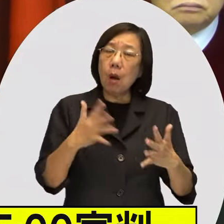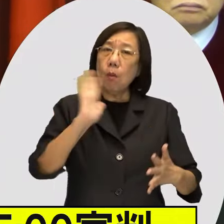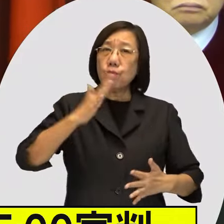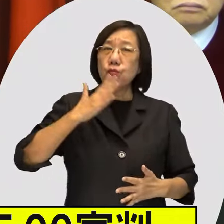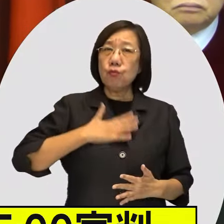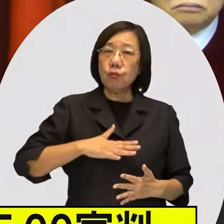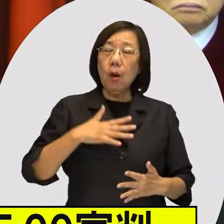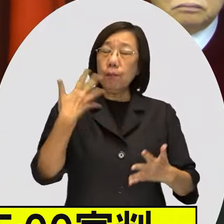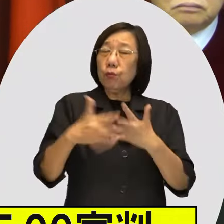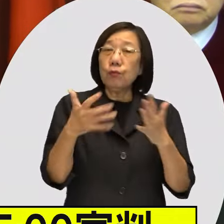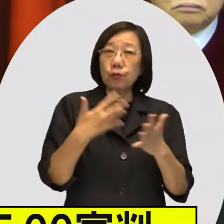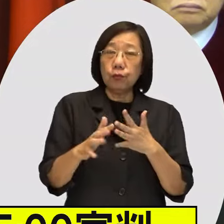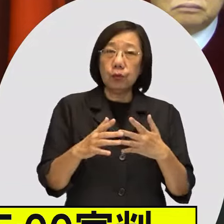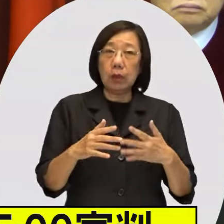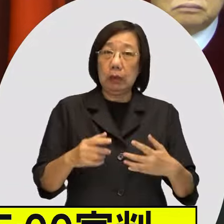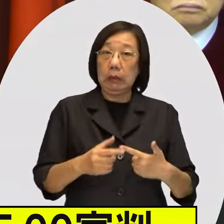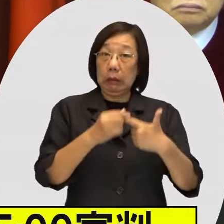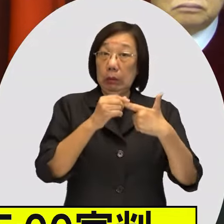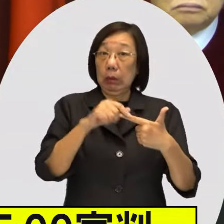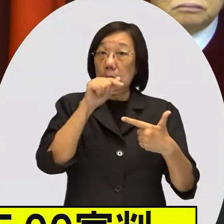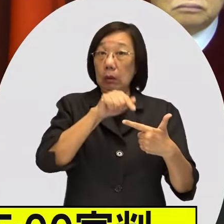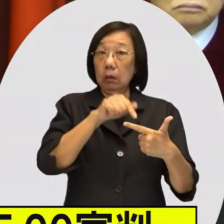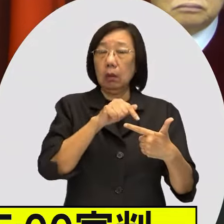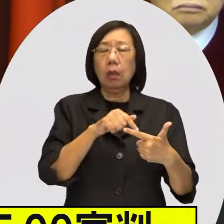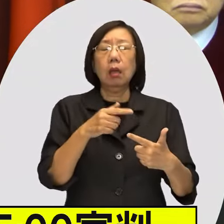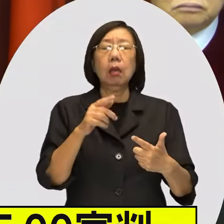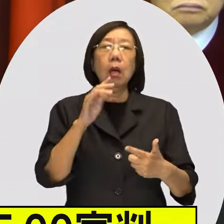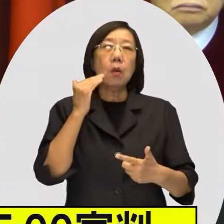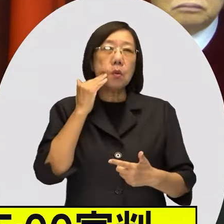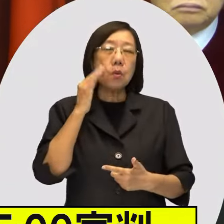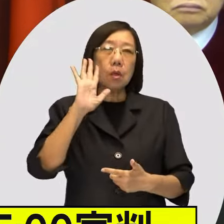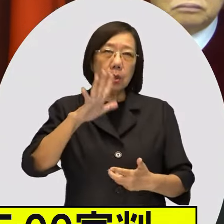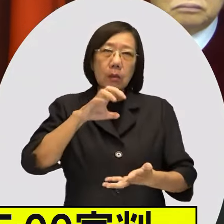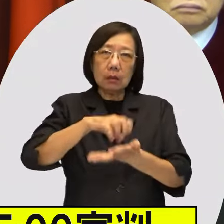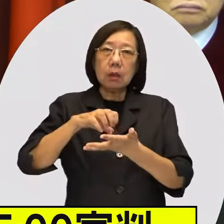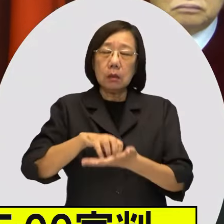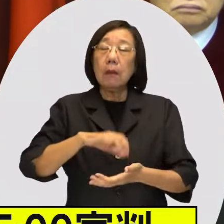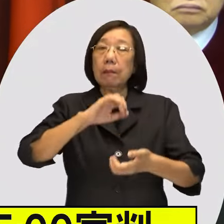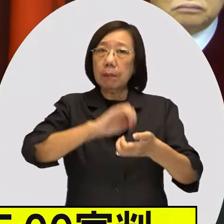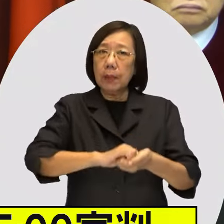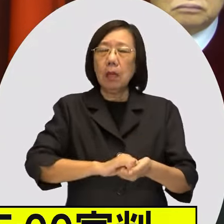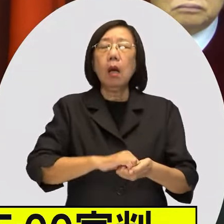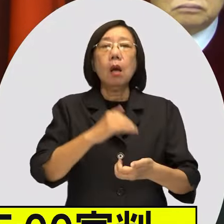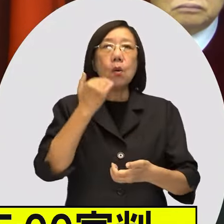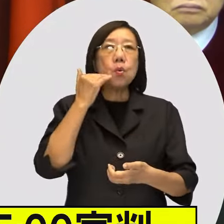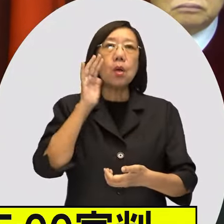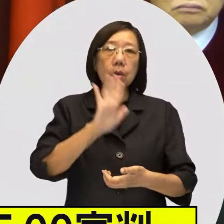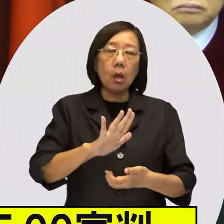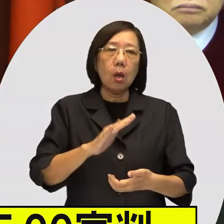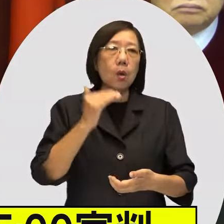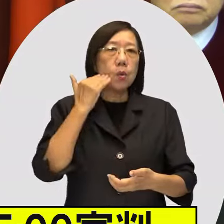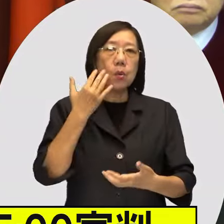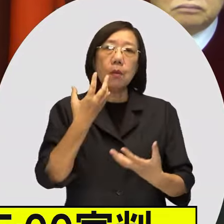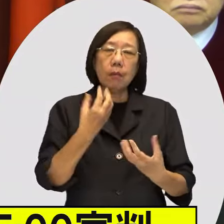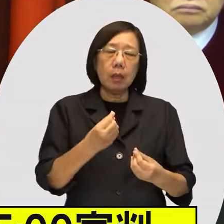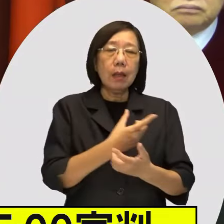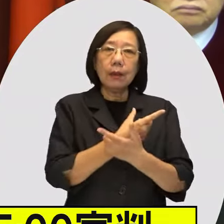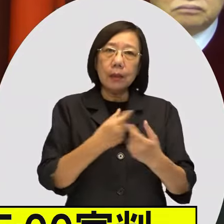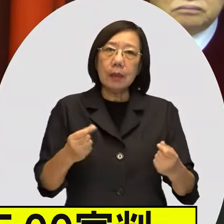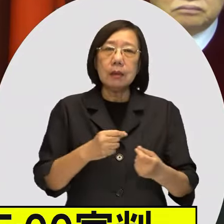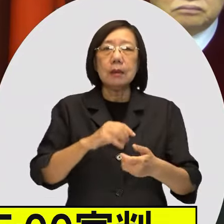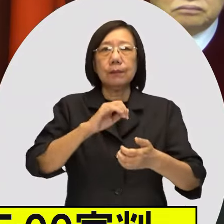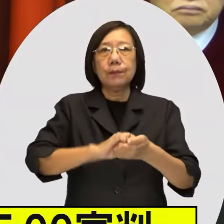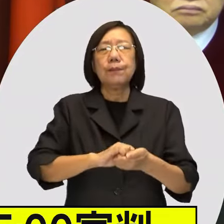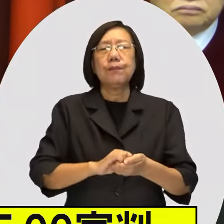意思部分，除有证据证明各该确定终局判决系以一致决作成者外，各